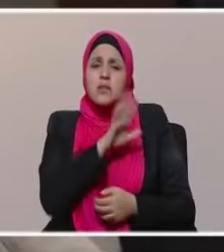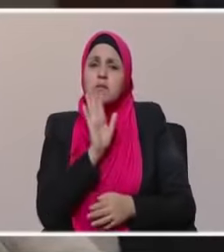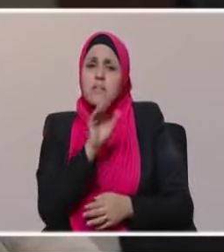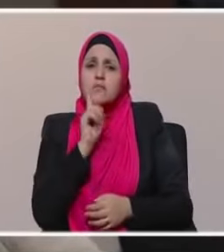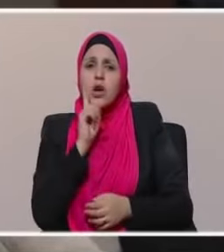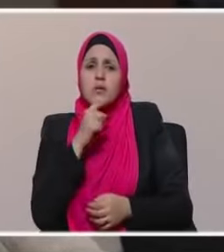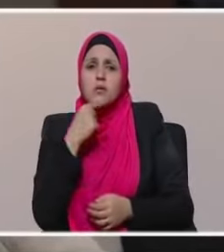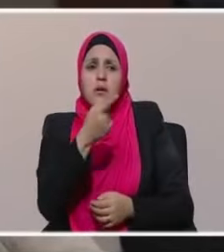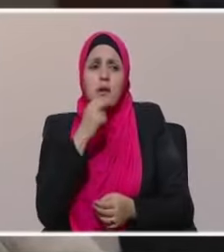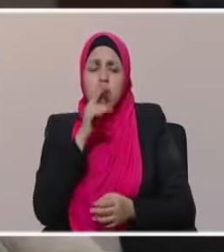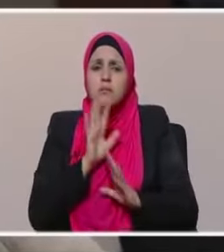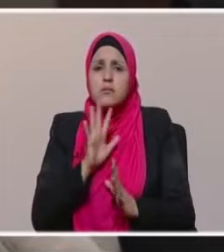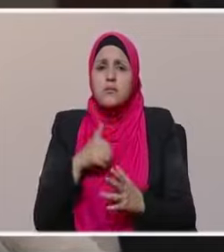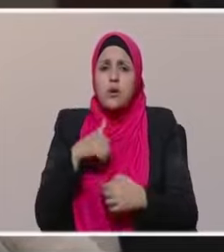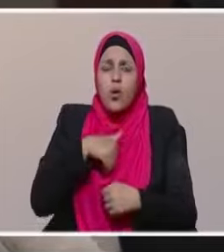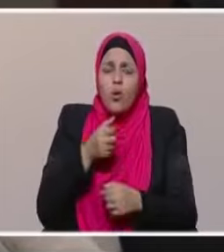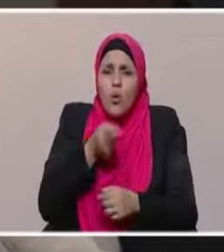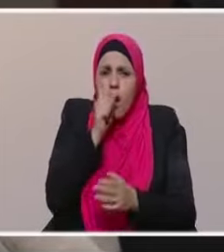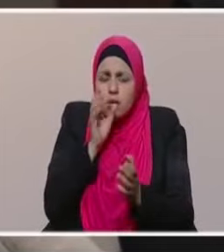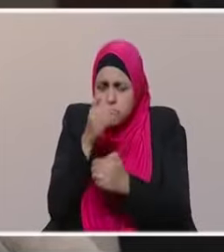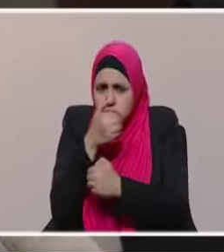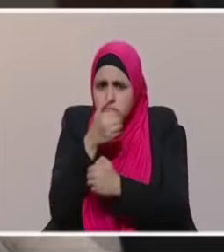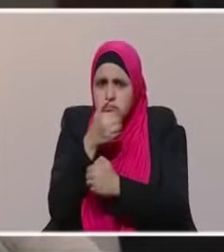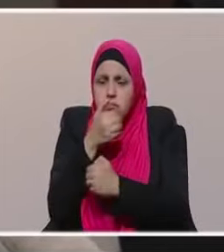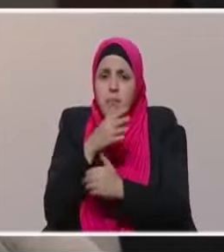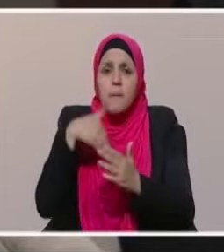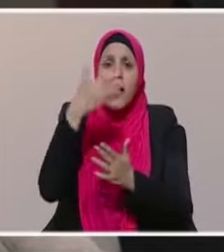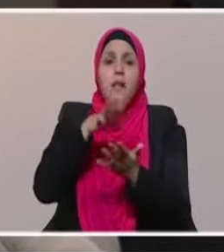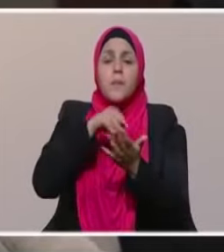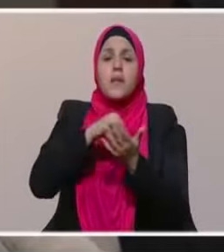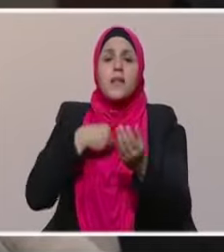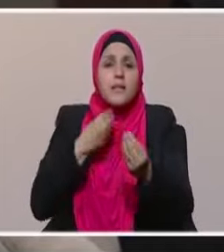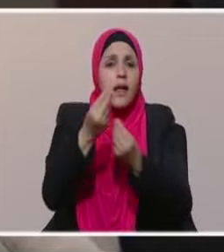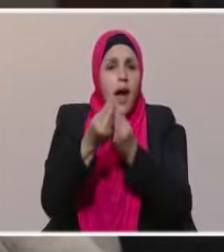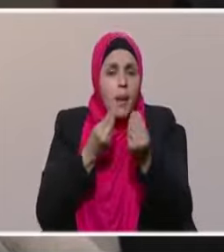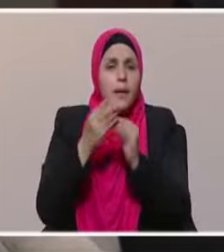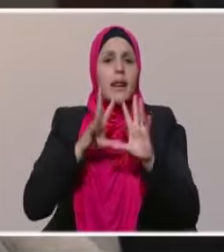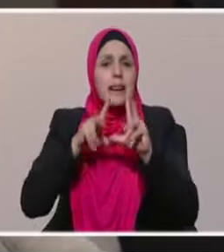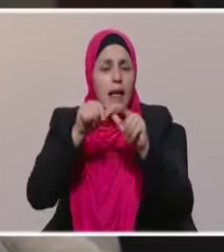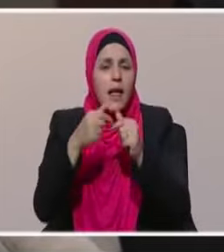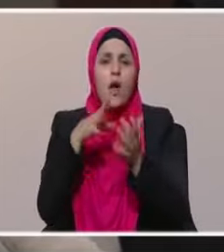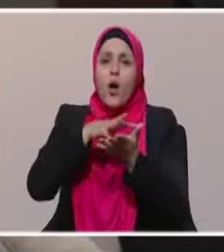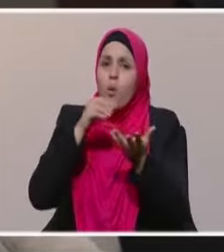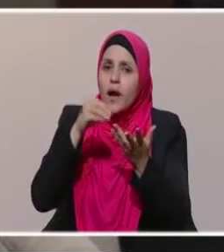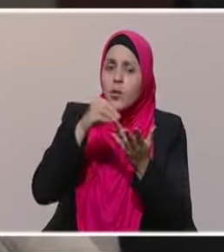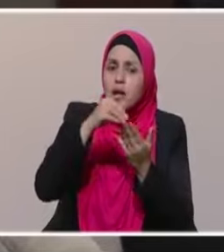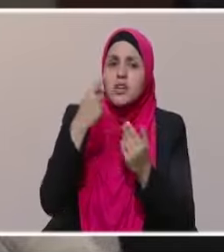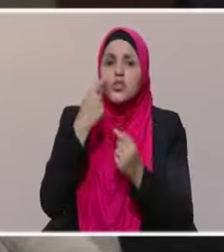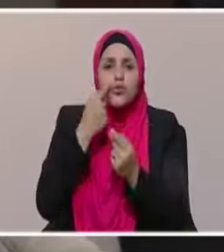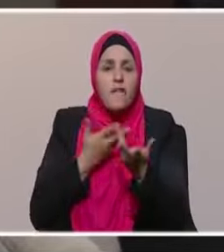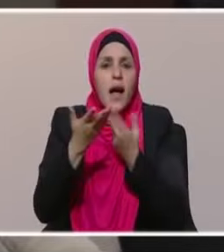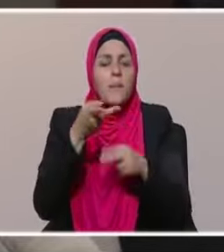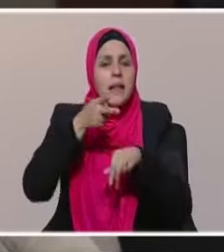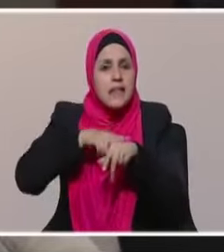كانتش كانت يعني في حالة انطواء شديدة جدا. ابتدينا برامج تأهيل معاها، وبرامج إعادة